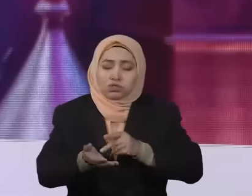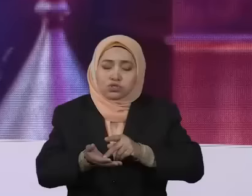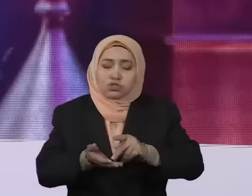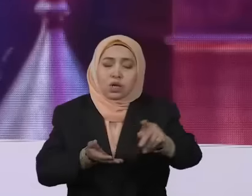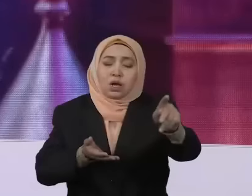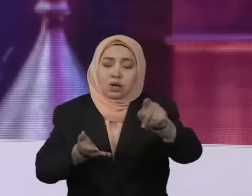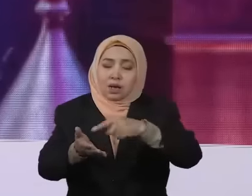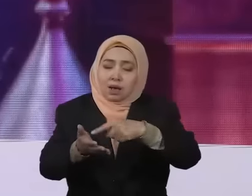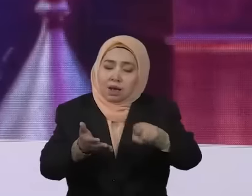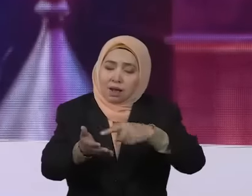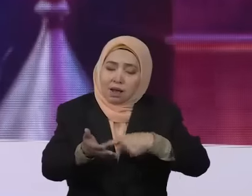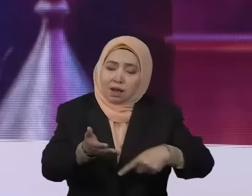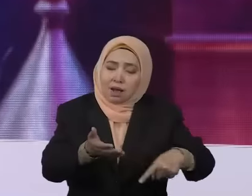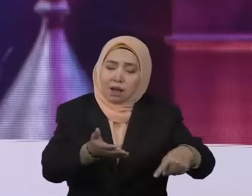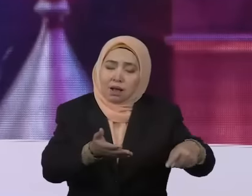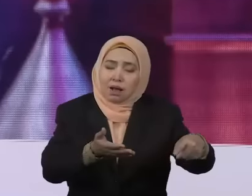وآتى الزكاة